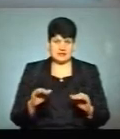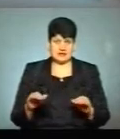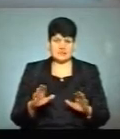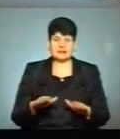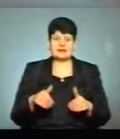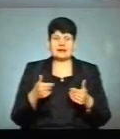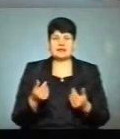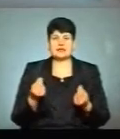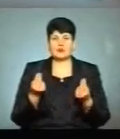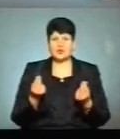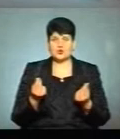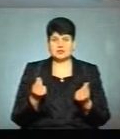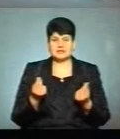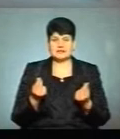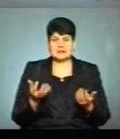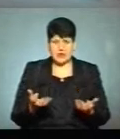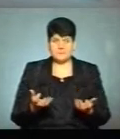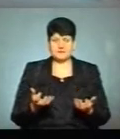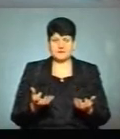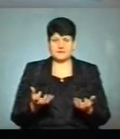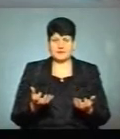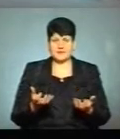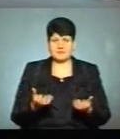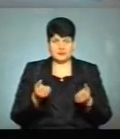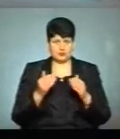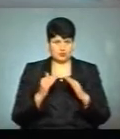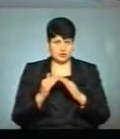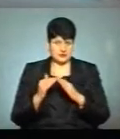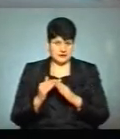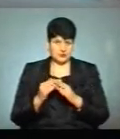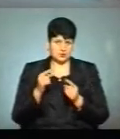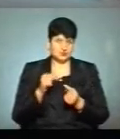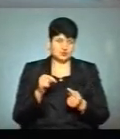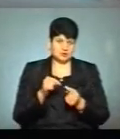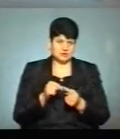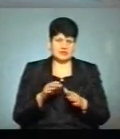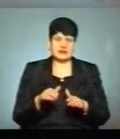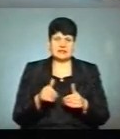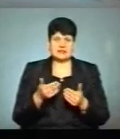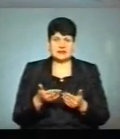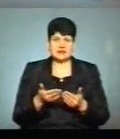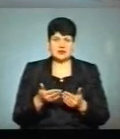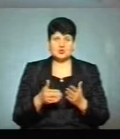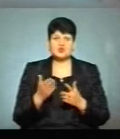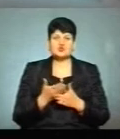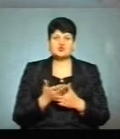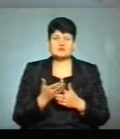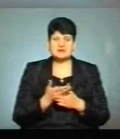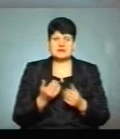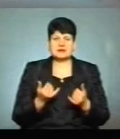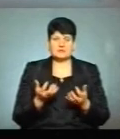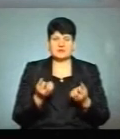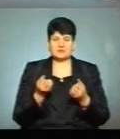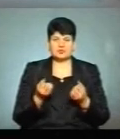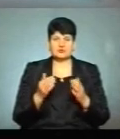дає кошти, власне, на утримання такого будинку. Ну, якщо точніше, це надає субсидію для утримання таких будинок.